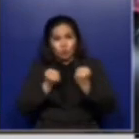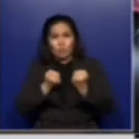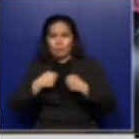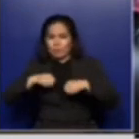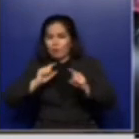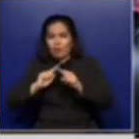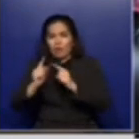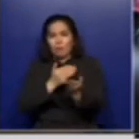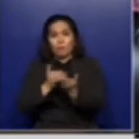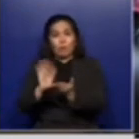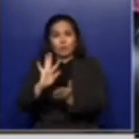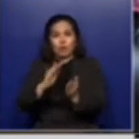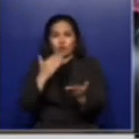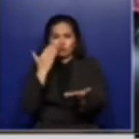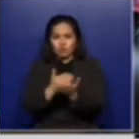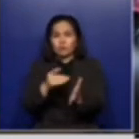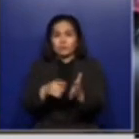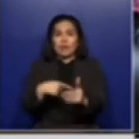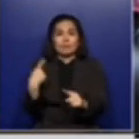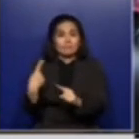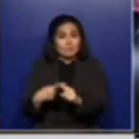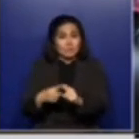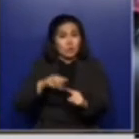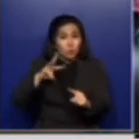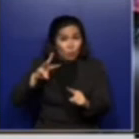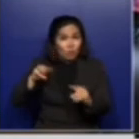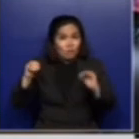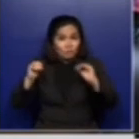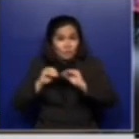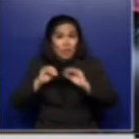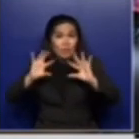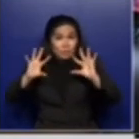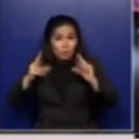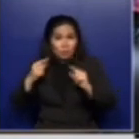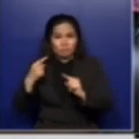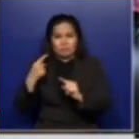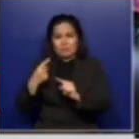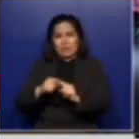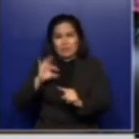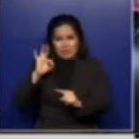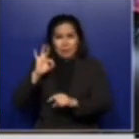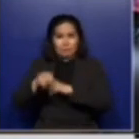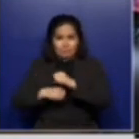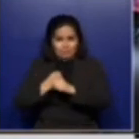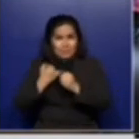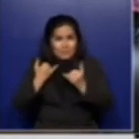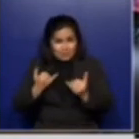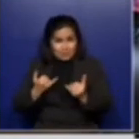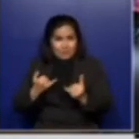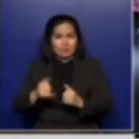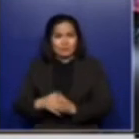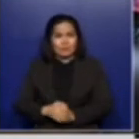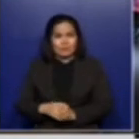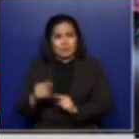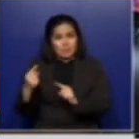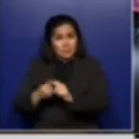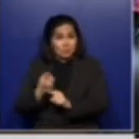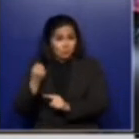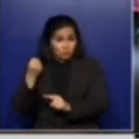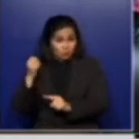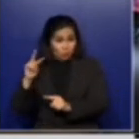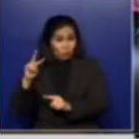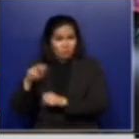อร์ไซค์เนี่ยเป็นเวลา6เดือนจะสิ้นสุดโปรโมชั่นนี้เมื่อเดือนกันยายนและเดือนธันวาคม